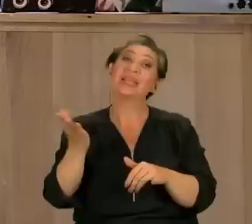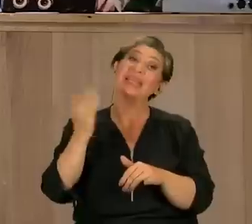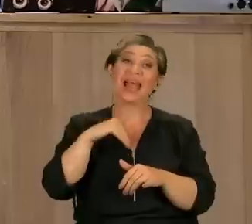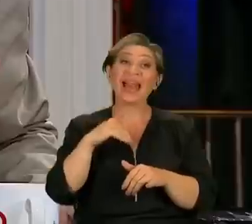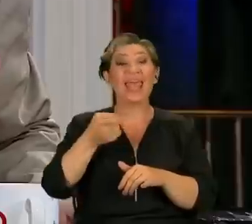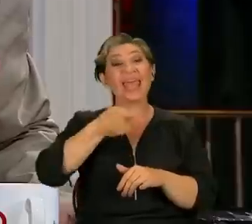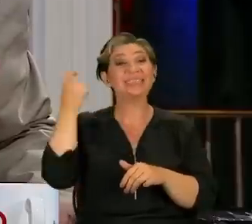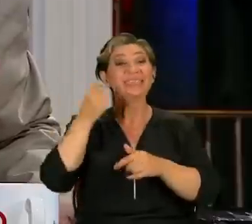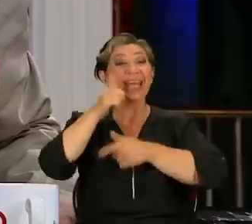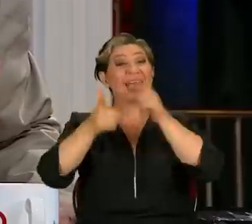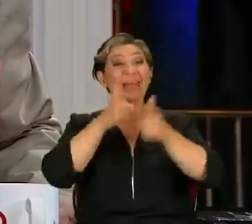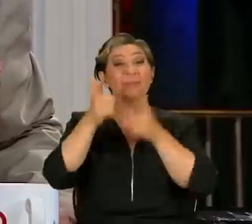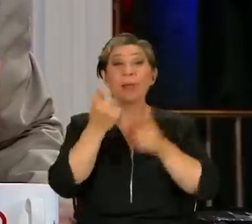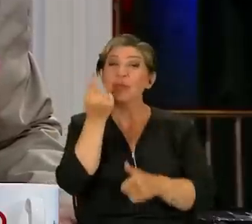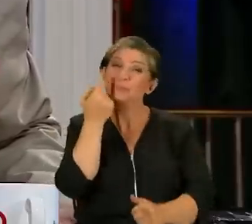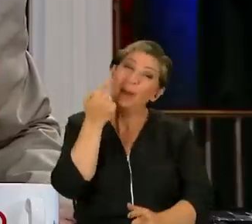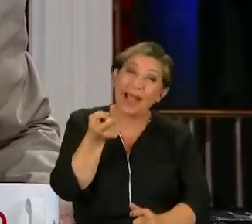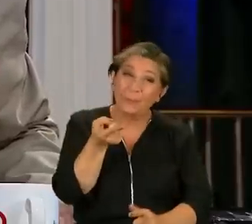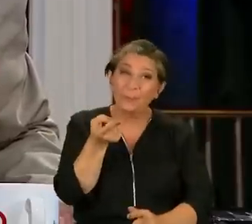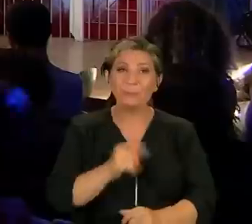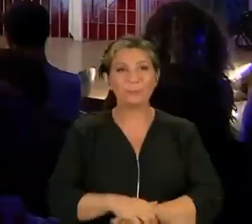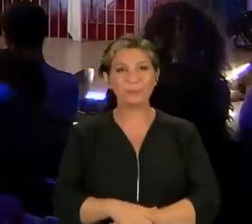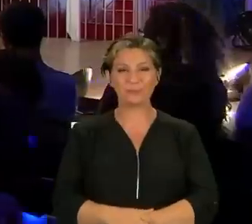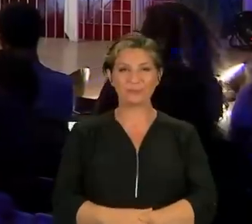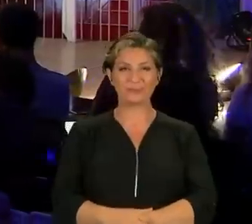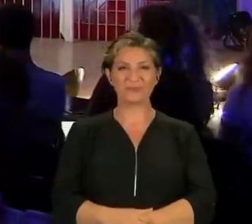şu eski kliplere biraz bakalım.